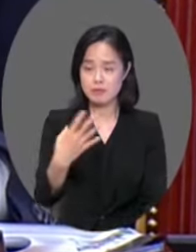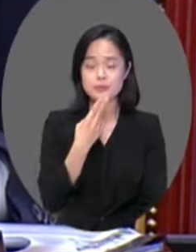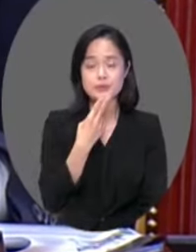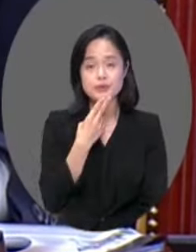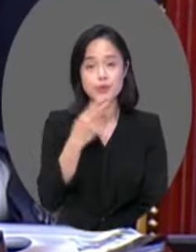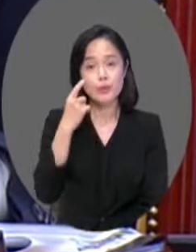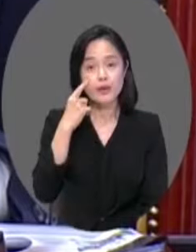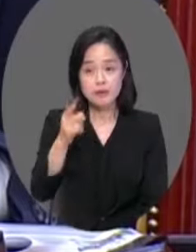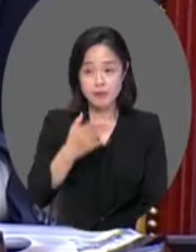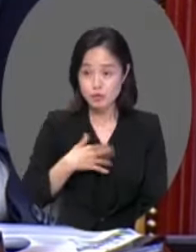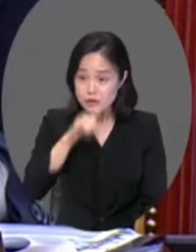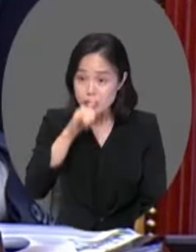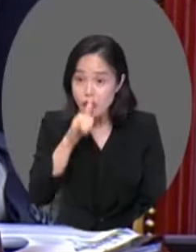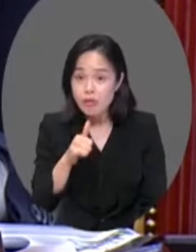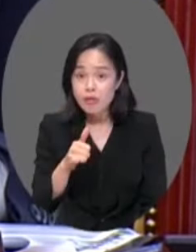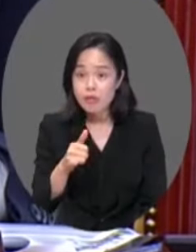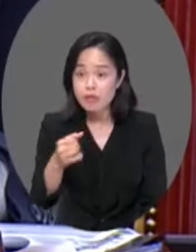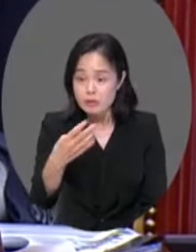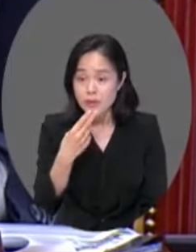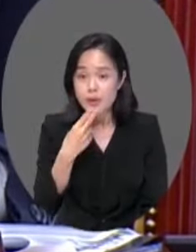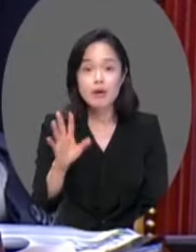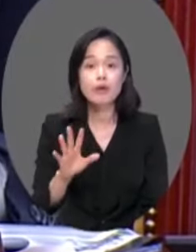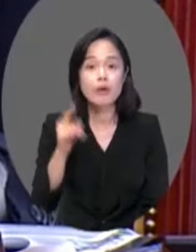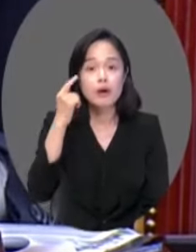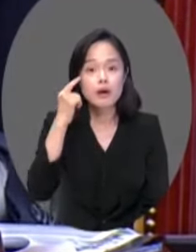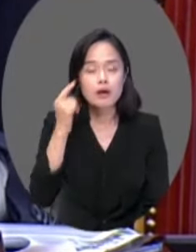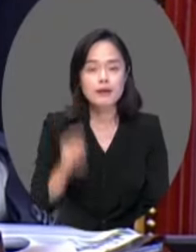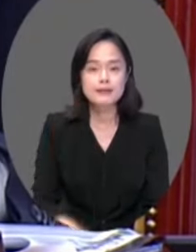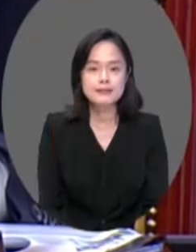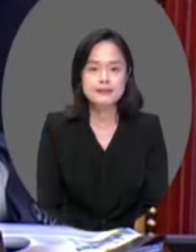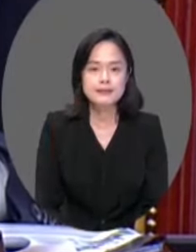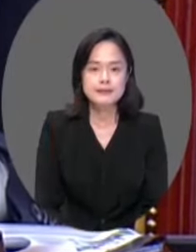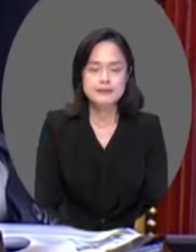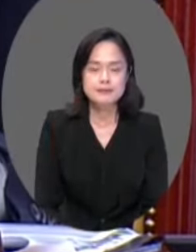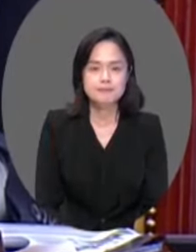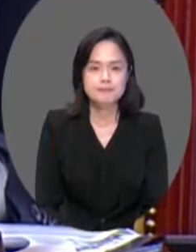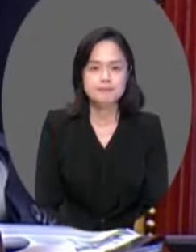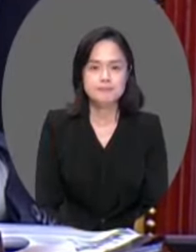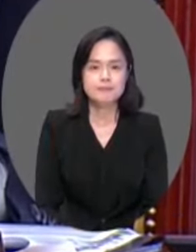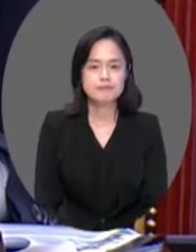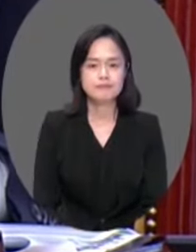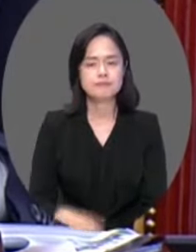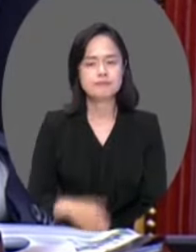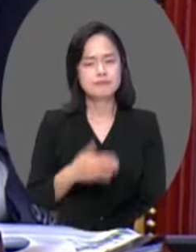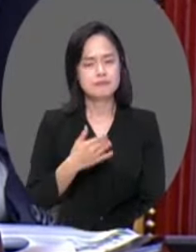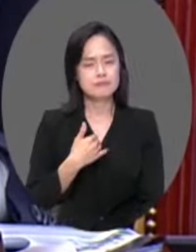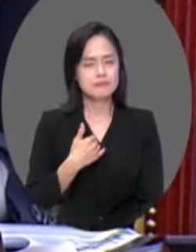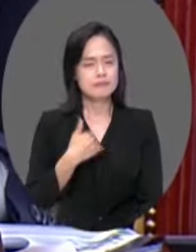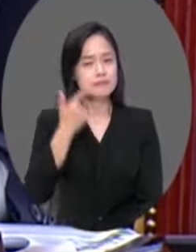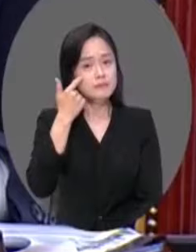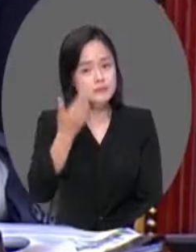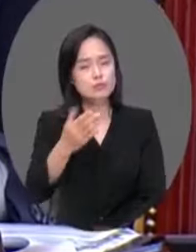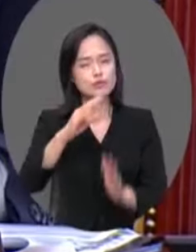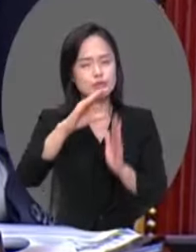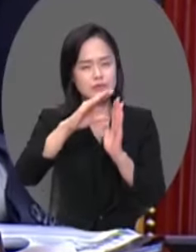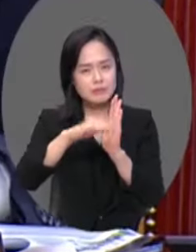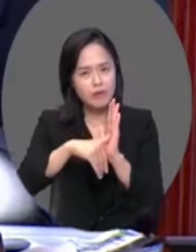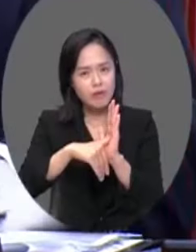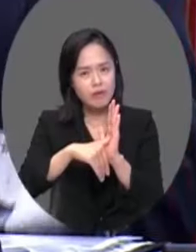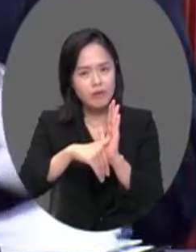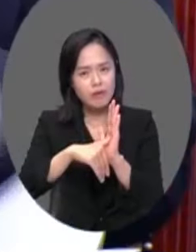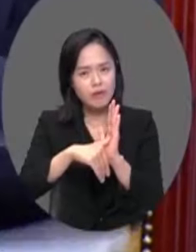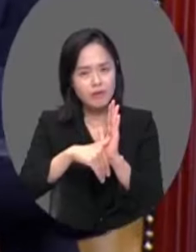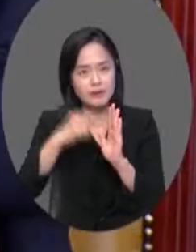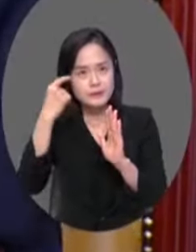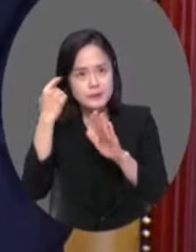그 부분을 묻는 게 아닌 것 같아서 본 의원이 질의하는 것에 대해서 지금 굉장히 뭐 정치적으로 고단수를 쓰시면서